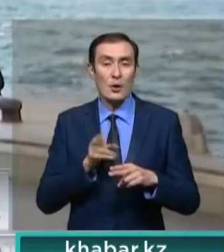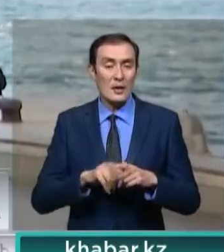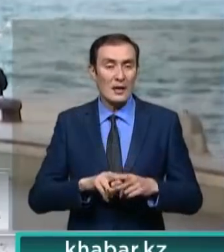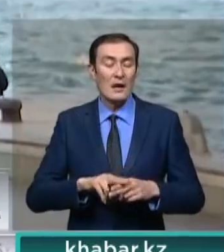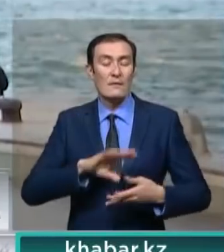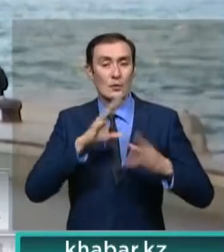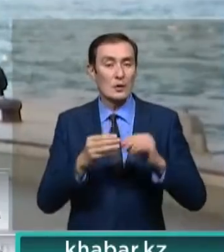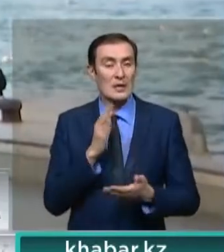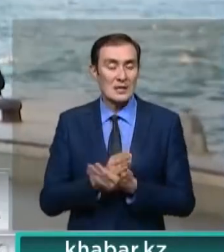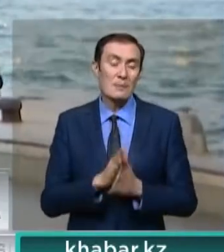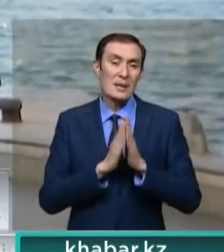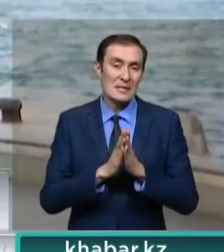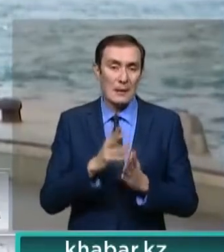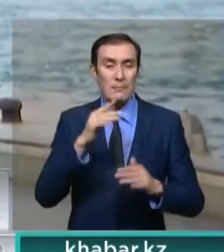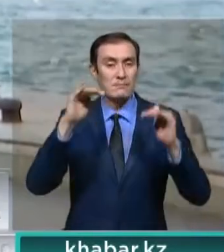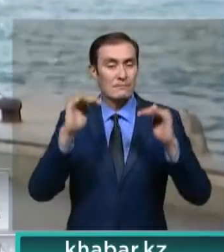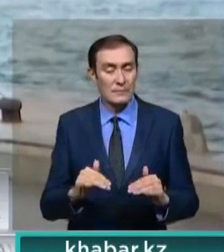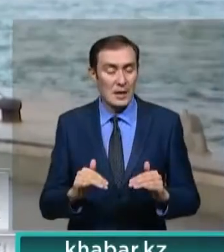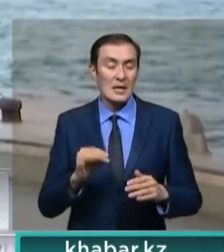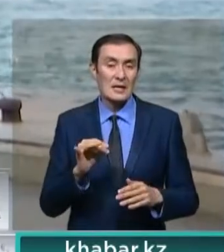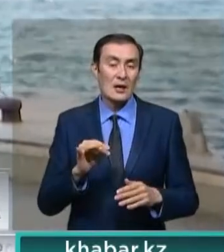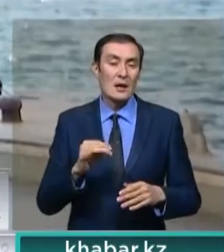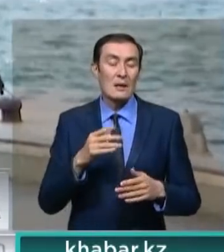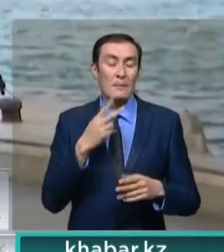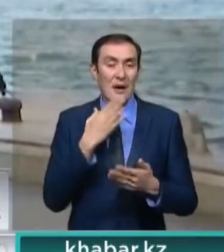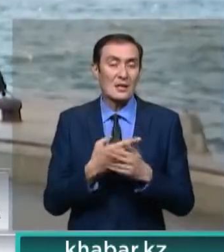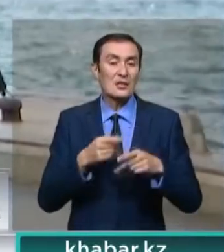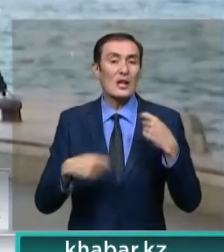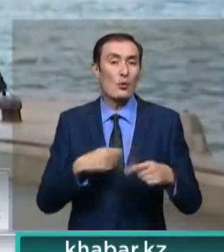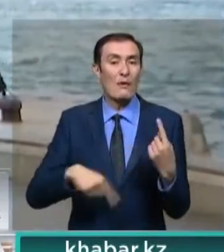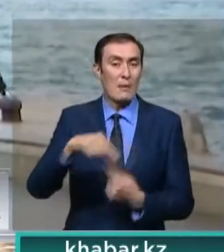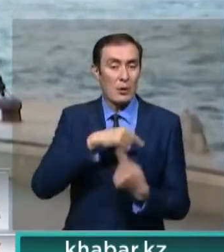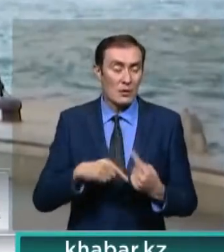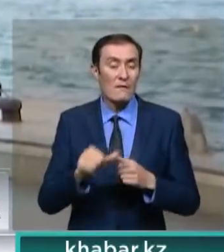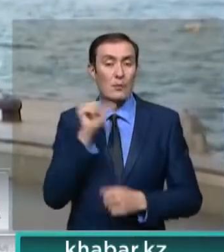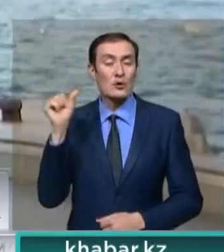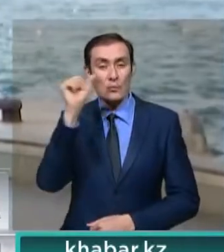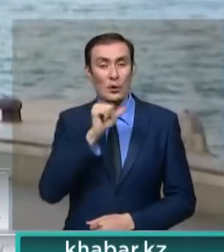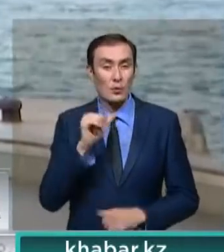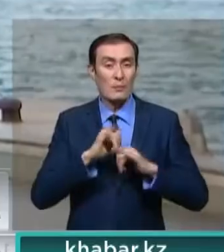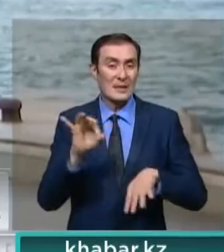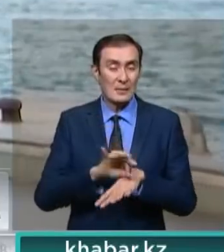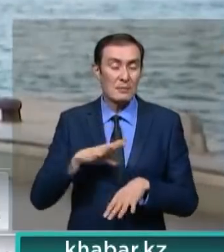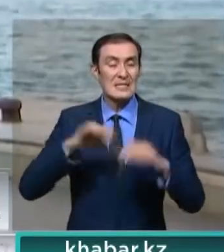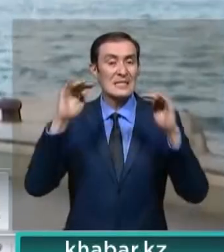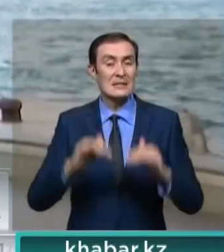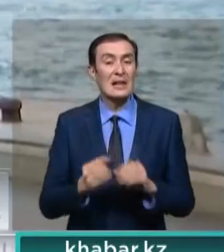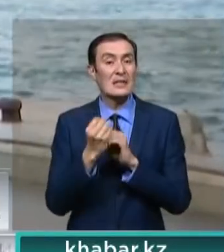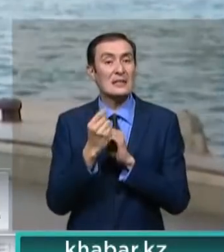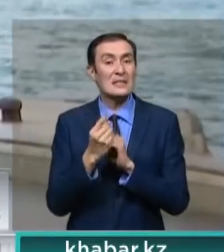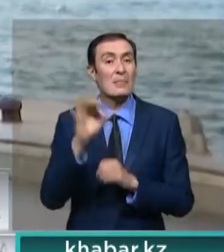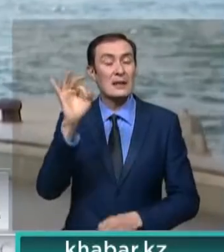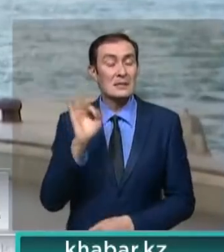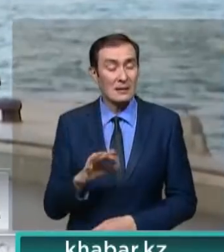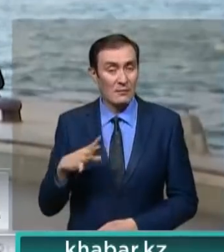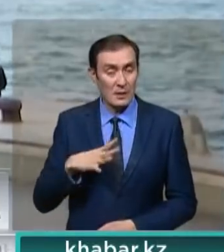не отразиться. Просели некоторые показатели, самый заметный из них – товарооборот, который в прошлом пандемийном году снизился на